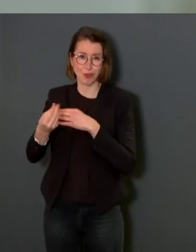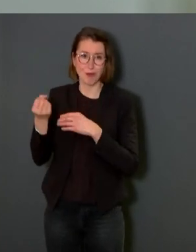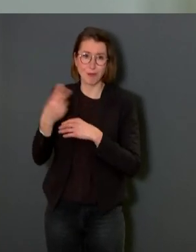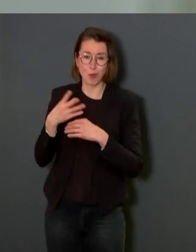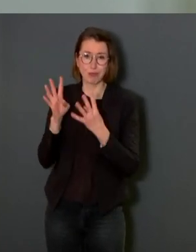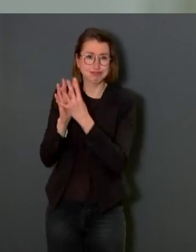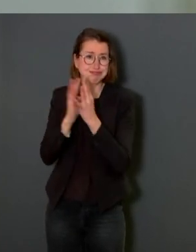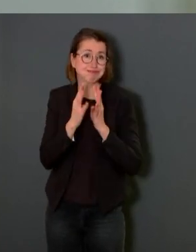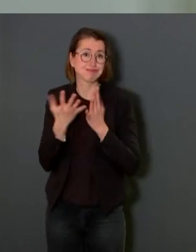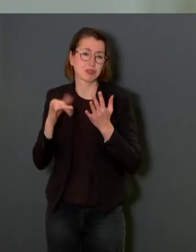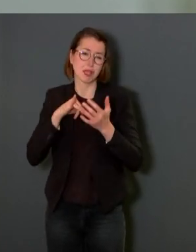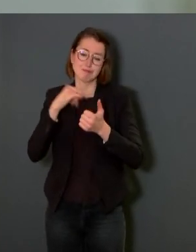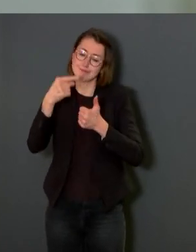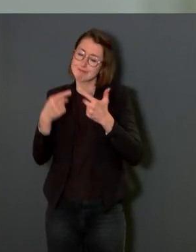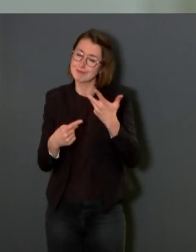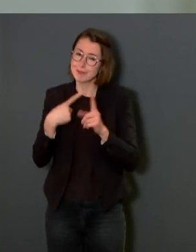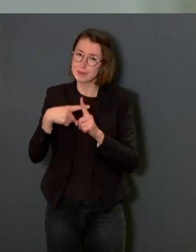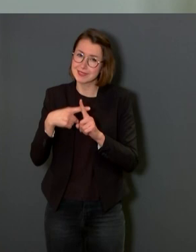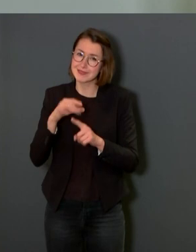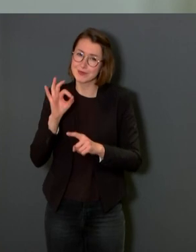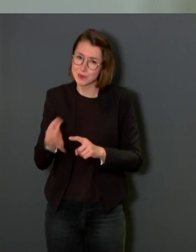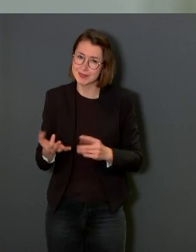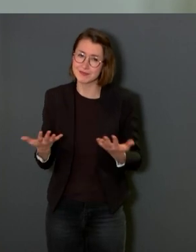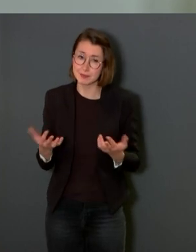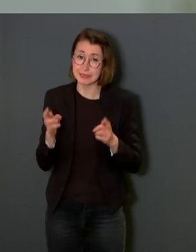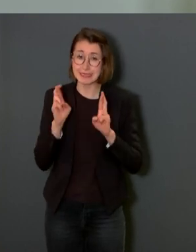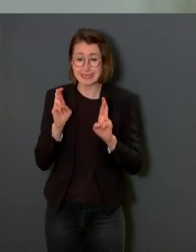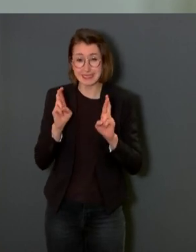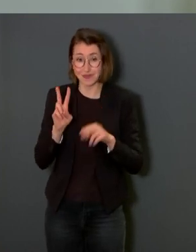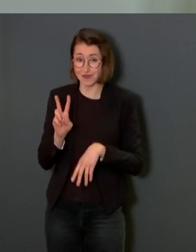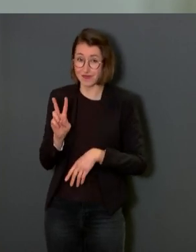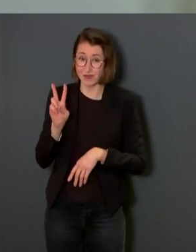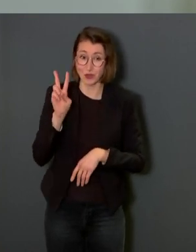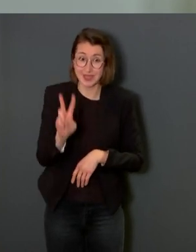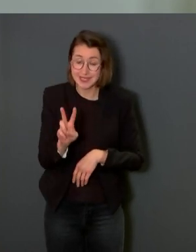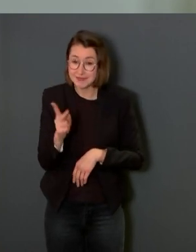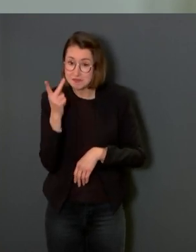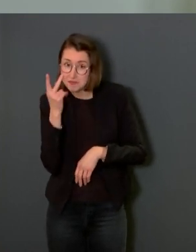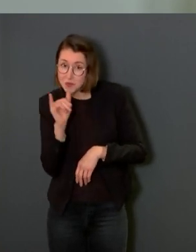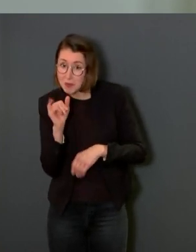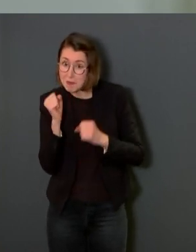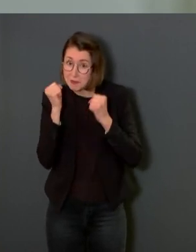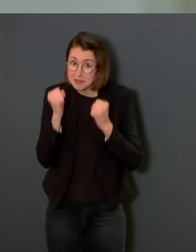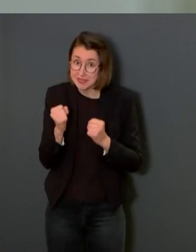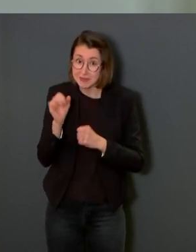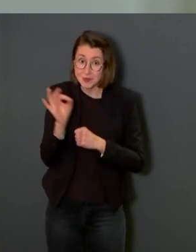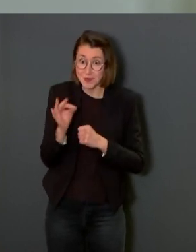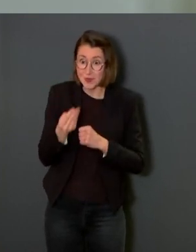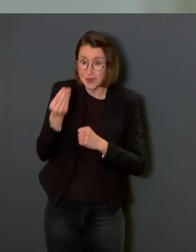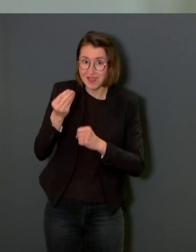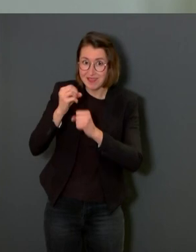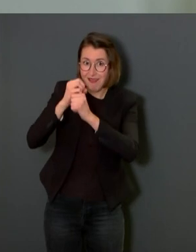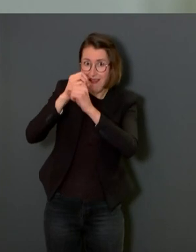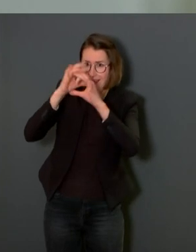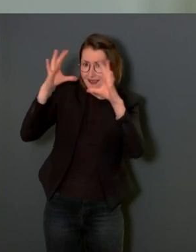l'espère, vendredi, et en fonction de l'analyse des chiffres, de donner aussi des perspectives à